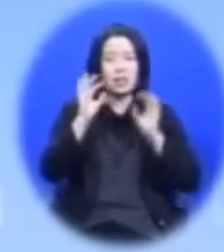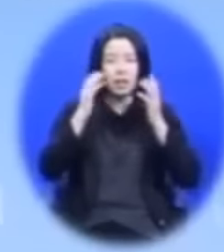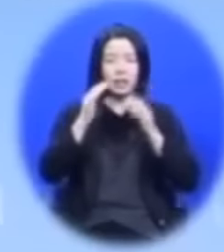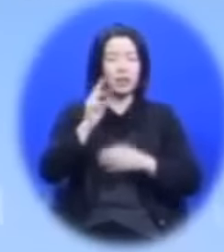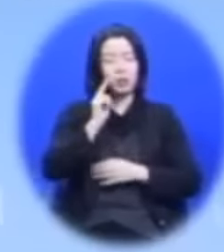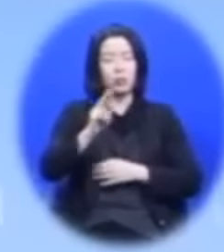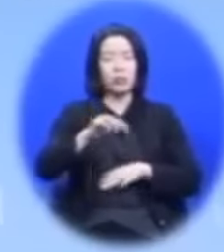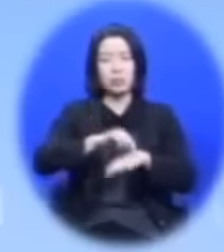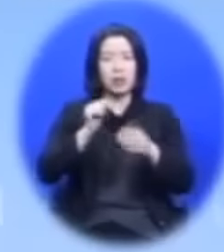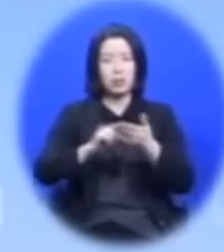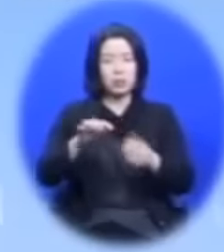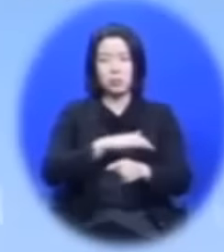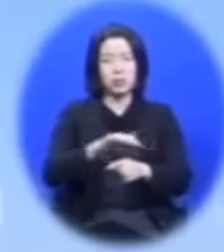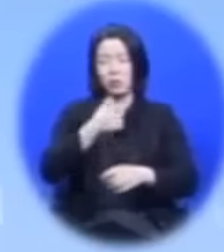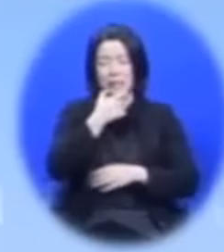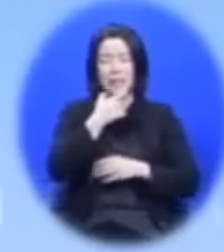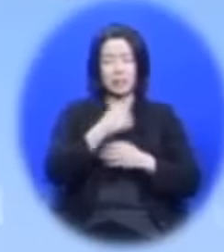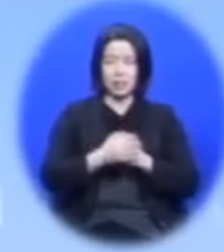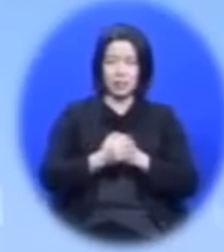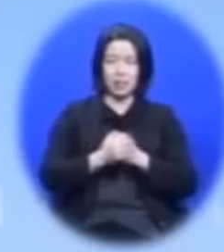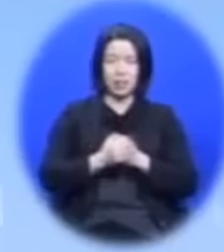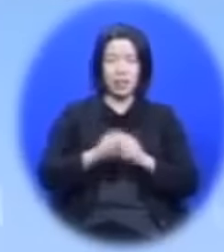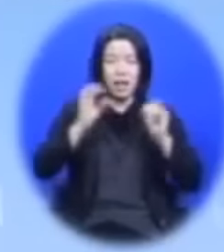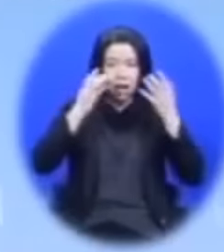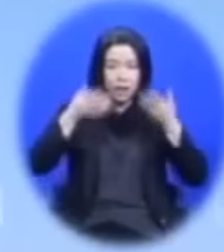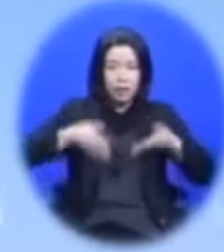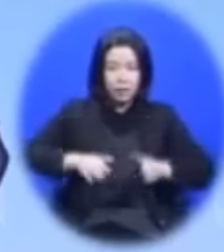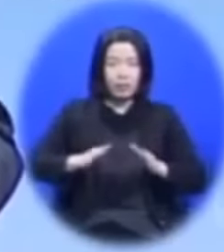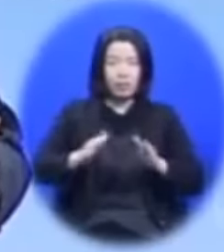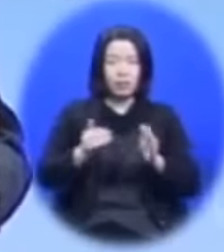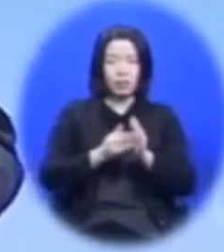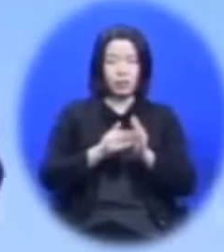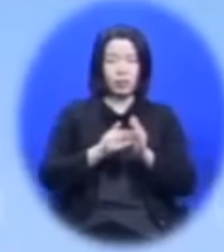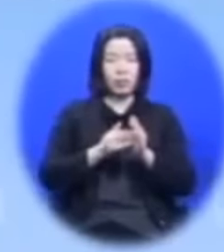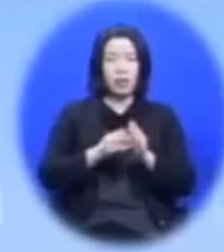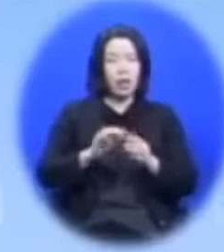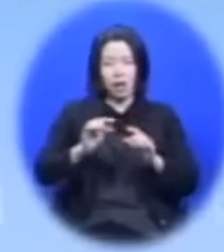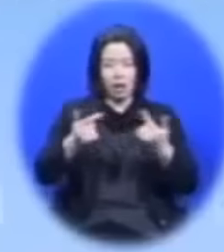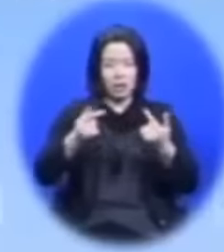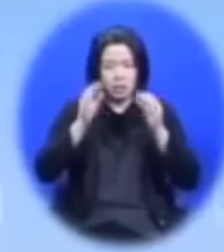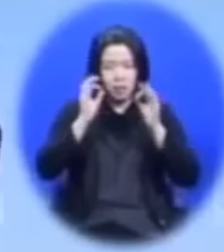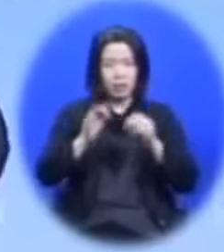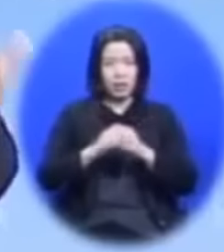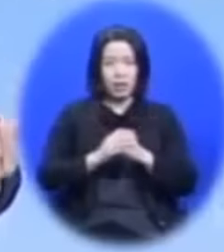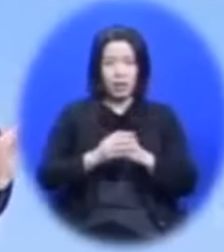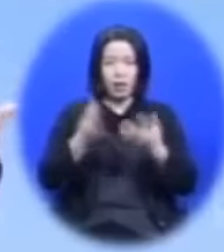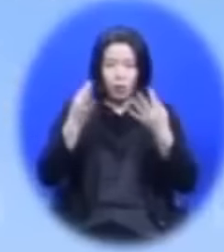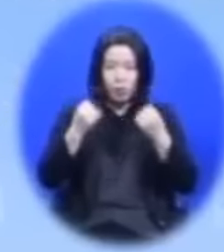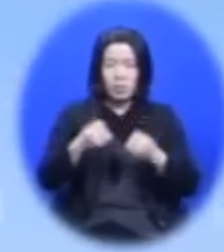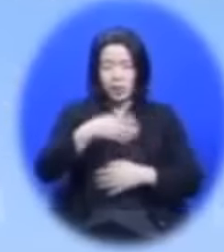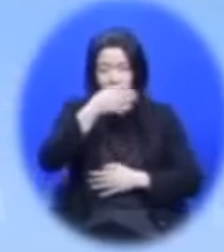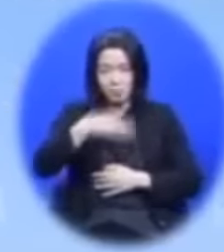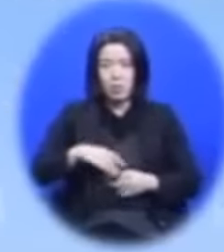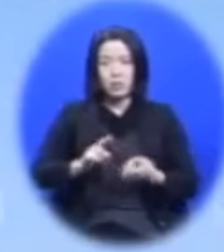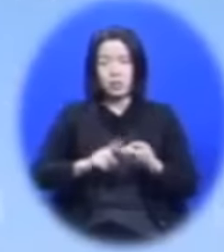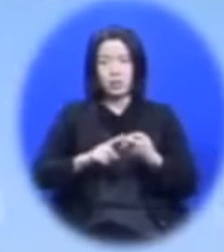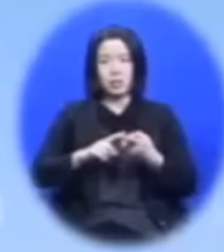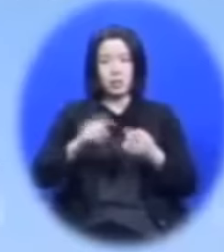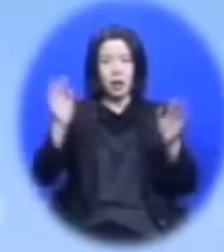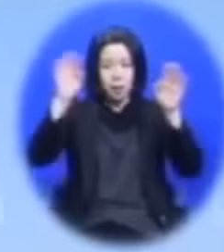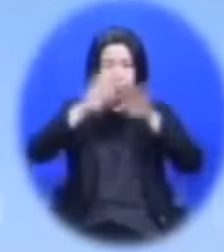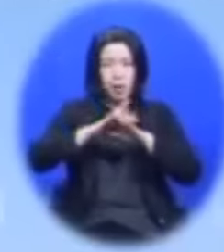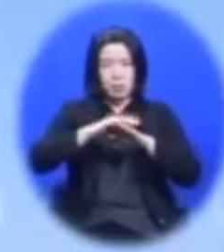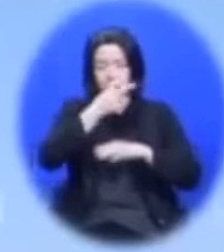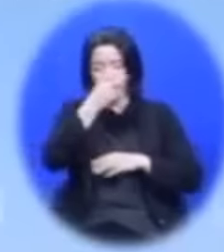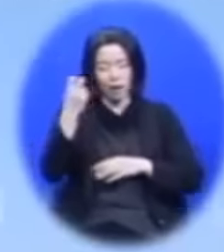마음이 불편했대요. 아이가 태어나서 아니나 다를까 이거 얼마나 힘든지 밤에 잠도 제대로